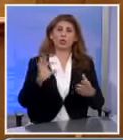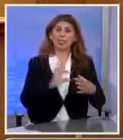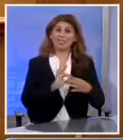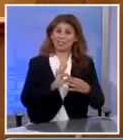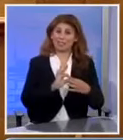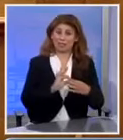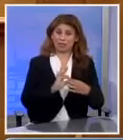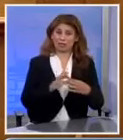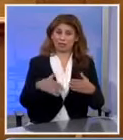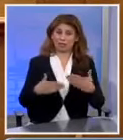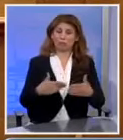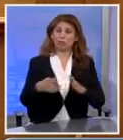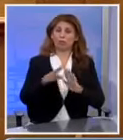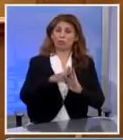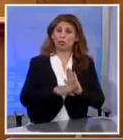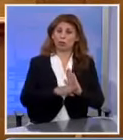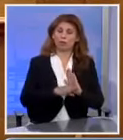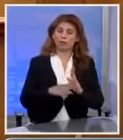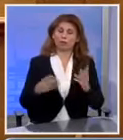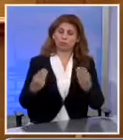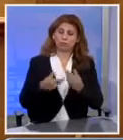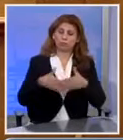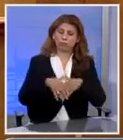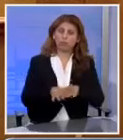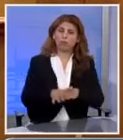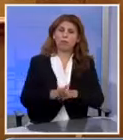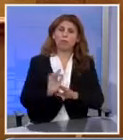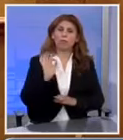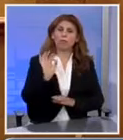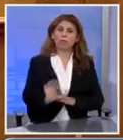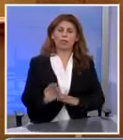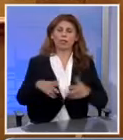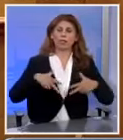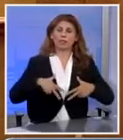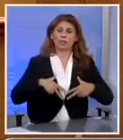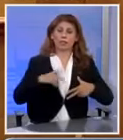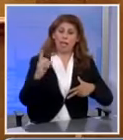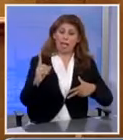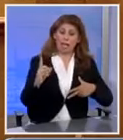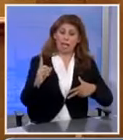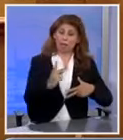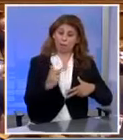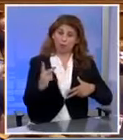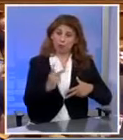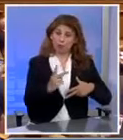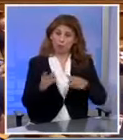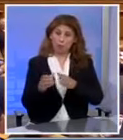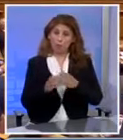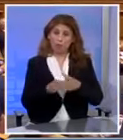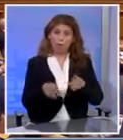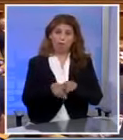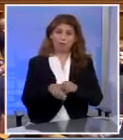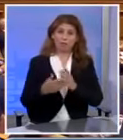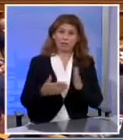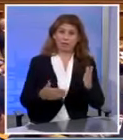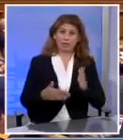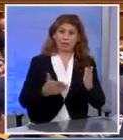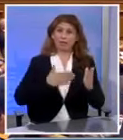συνεργασιών, προγραμματικών συγκλήσεων που θα οδηγούσε σε κυβερνήσεις του ενός εκ των δύο πόλων με την αριστερά.